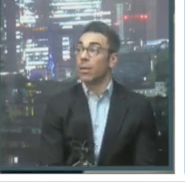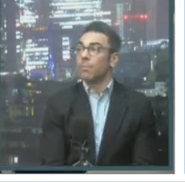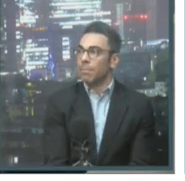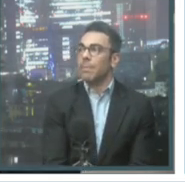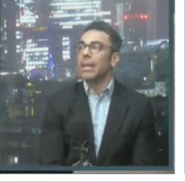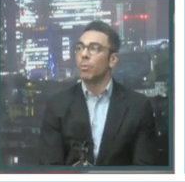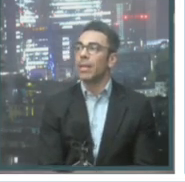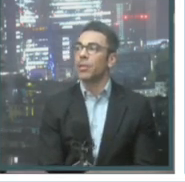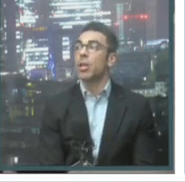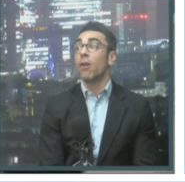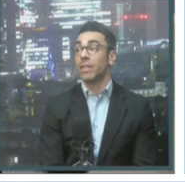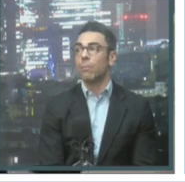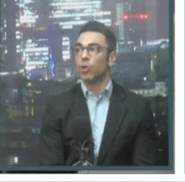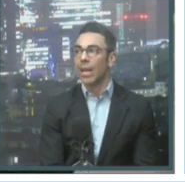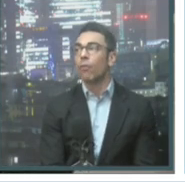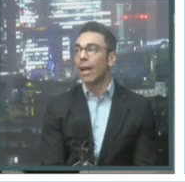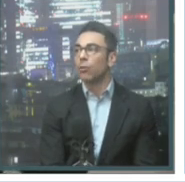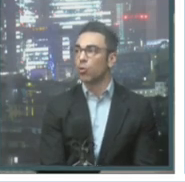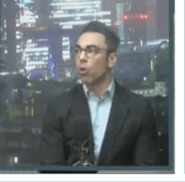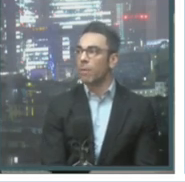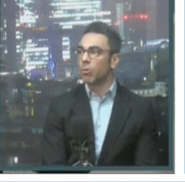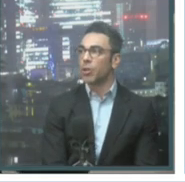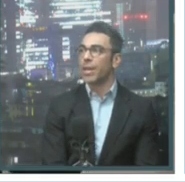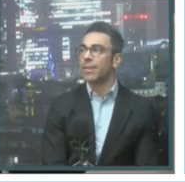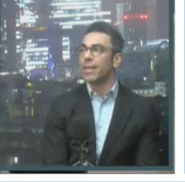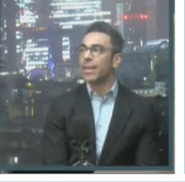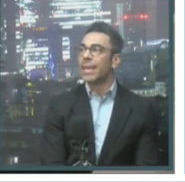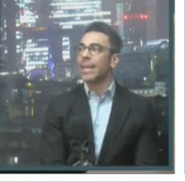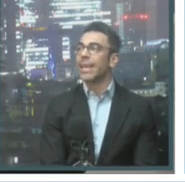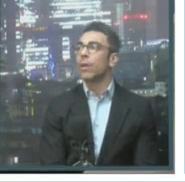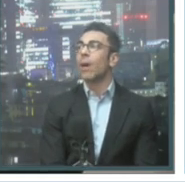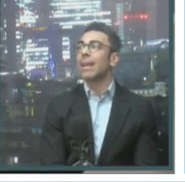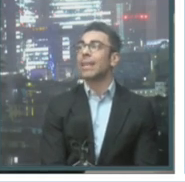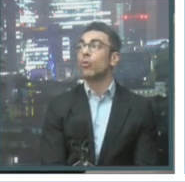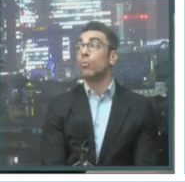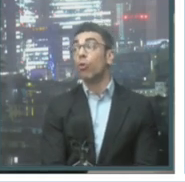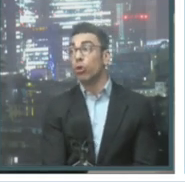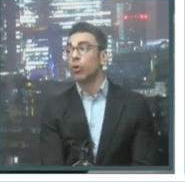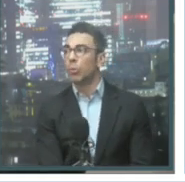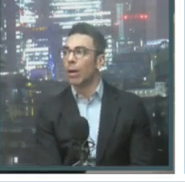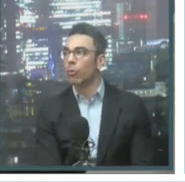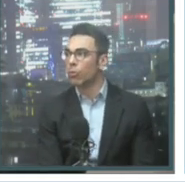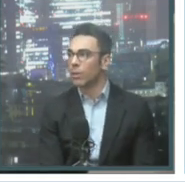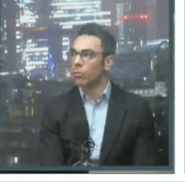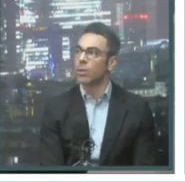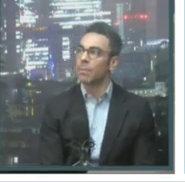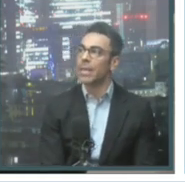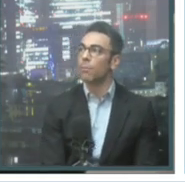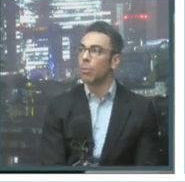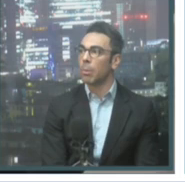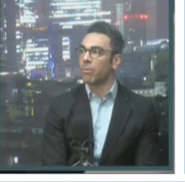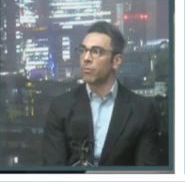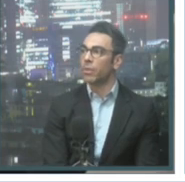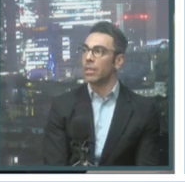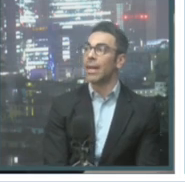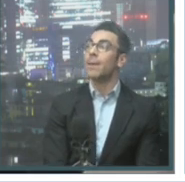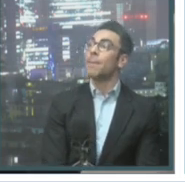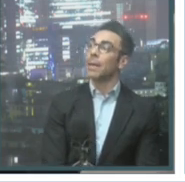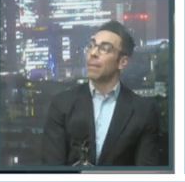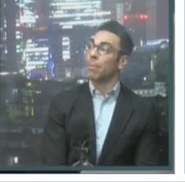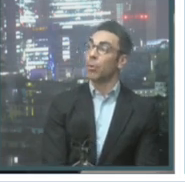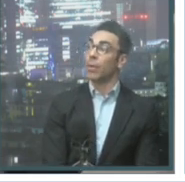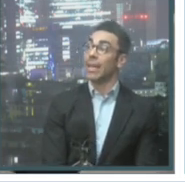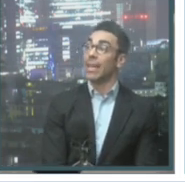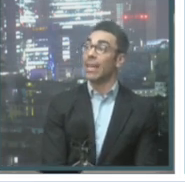nel 2019 stiamo già lavorando su nuovi progetti che riguardano molto di più la cultura sorto in maniera un po più approfondita